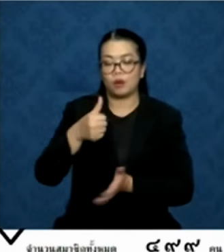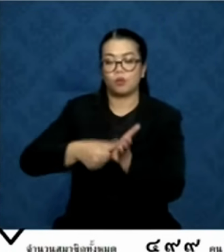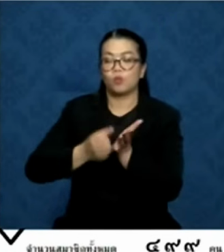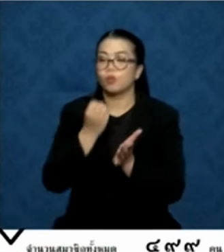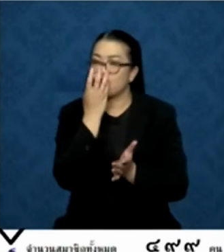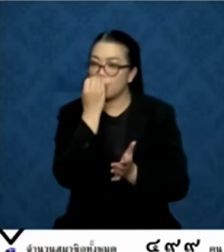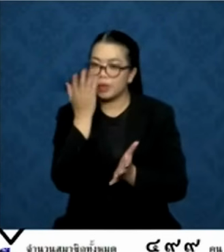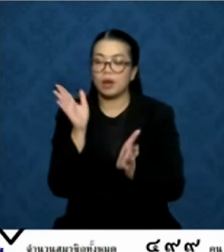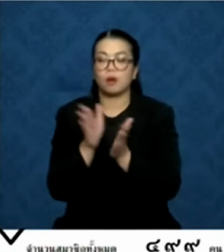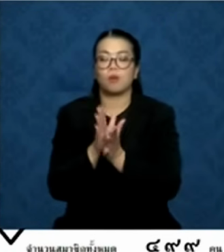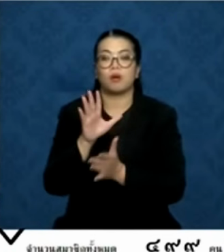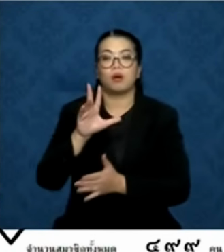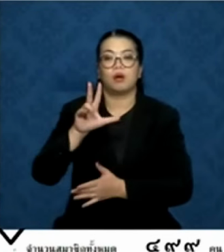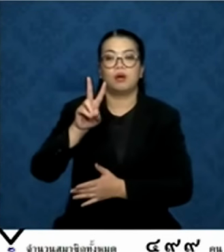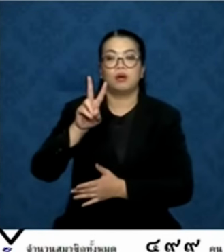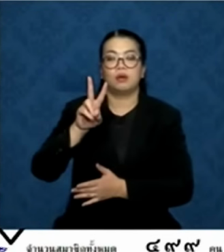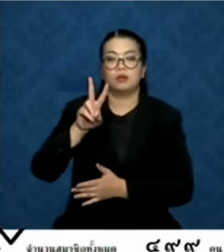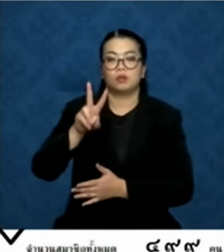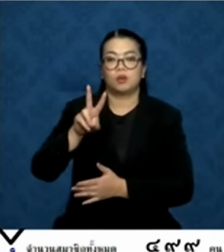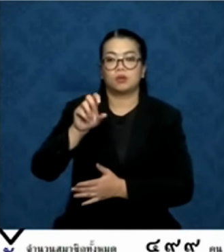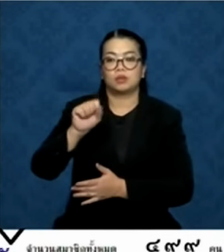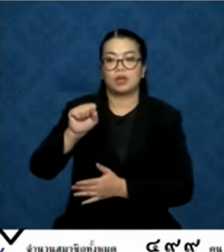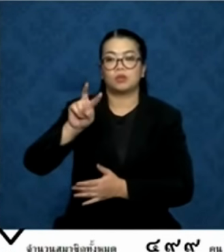าธรรมเนียมจำนวน